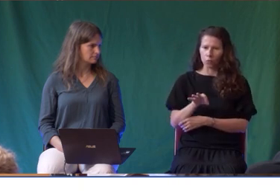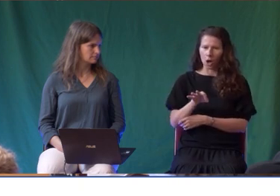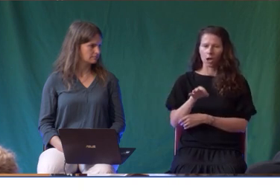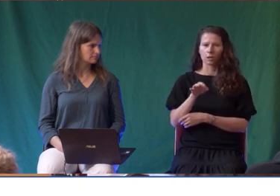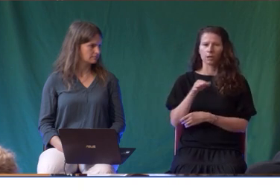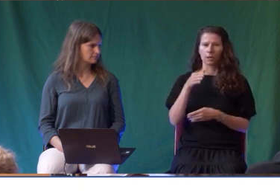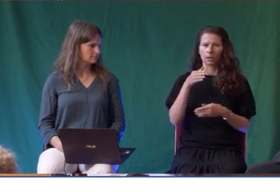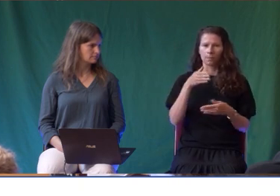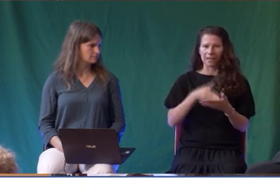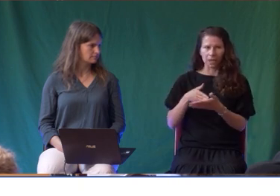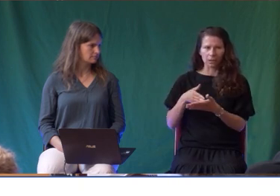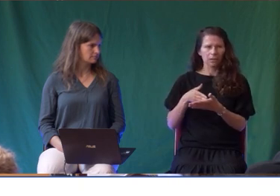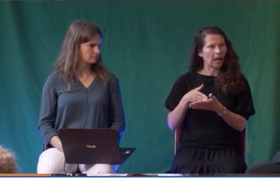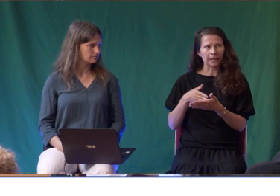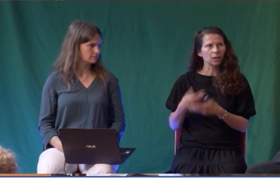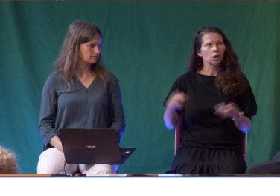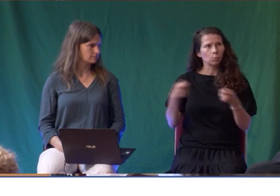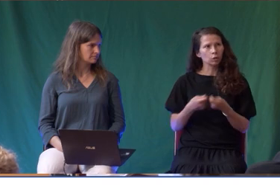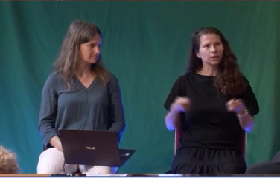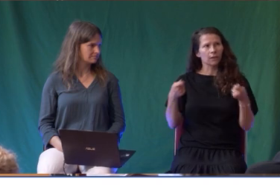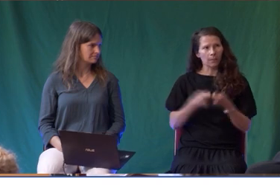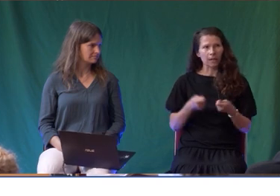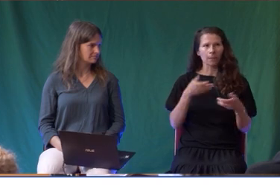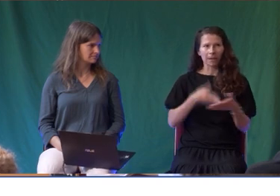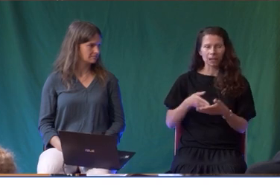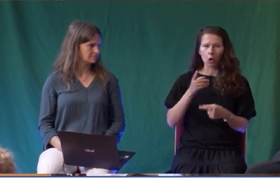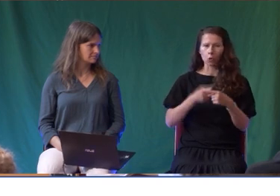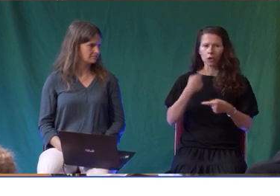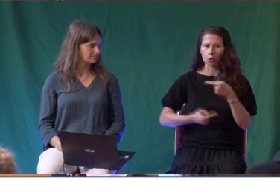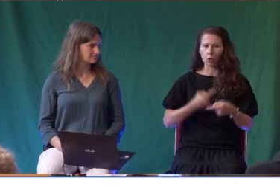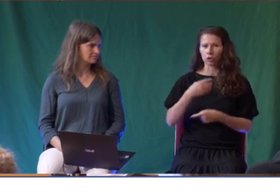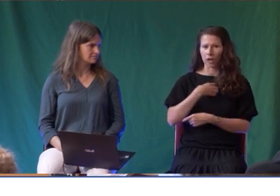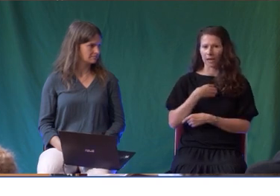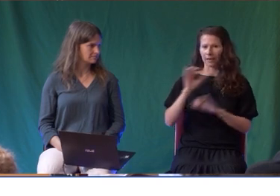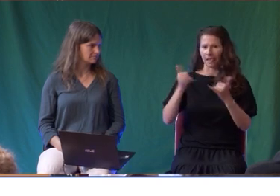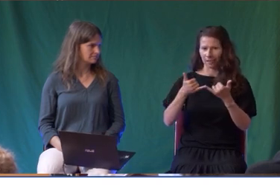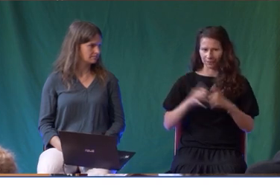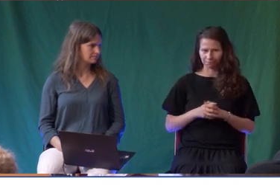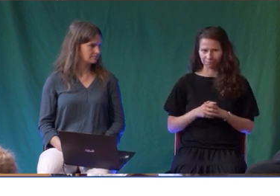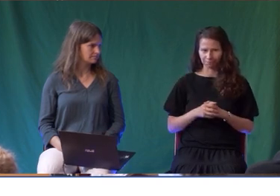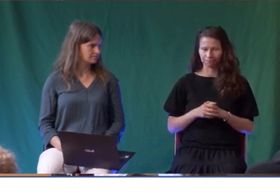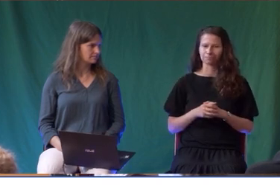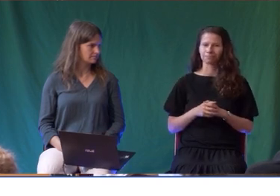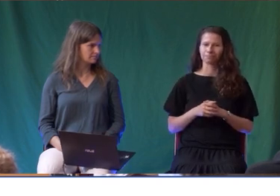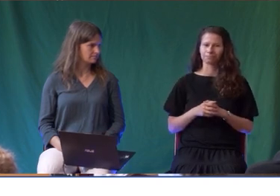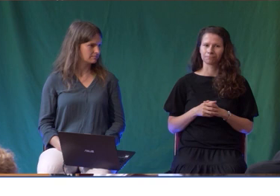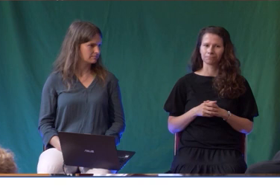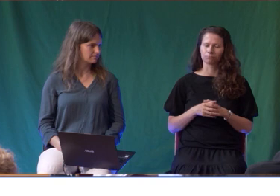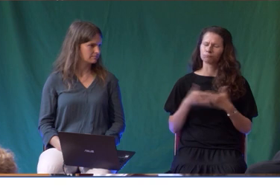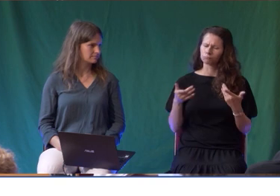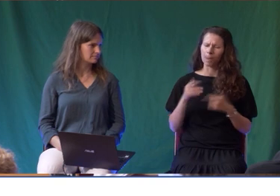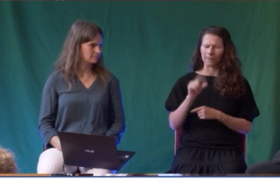Behinderter Bundesverband behinderter und chronisch kranker Eltern das ist ein bisschen